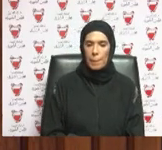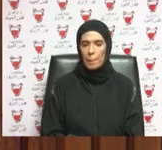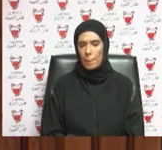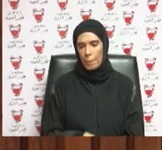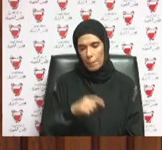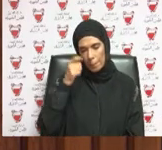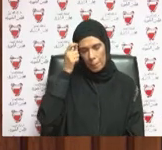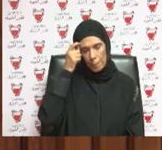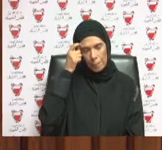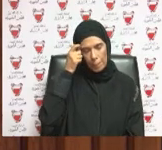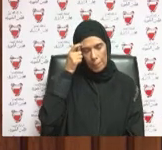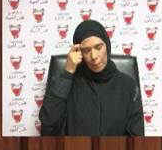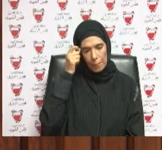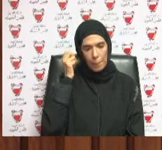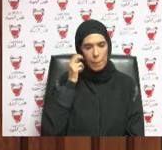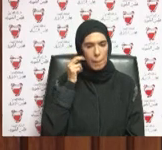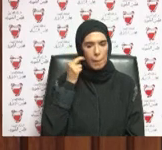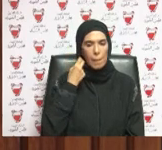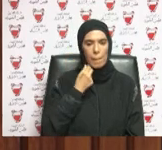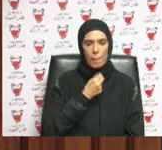الأخ خالد المسقطي، تفضل.